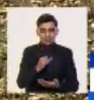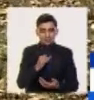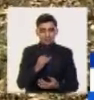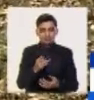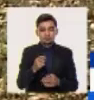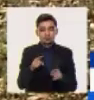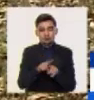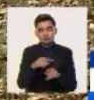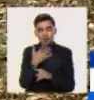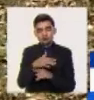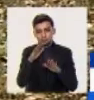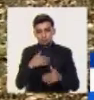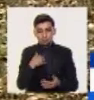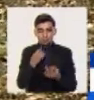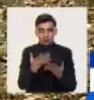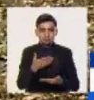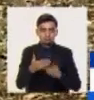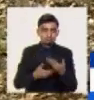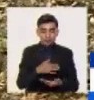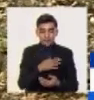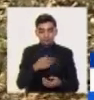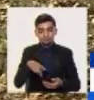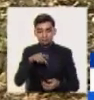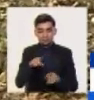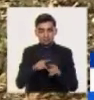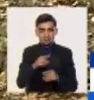Даже вот на улице просто хожу, это запах может резко вот